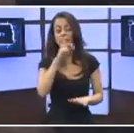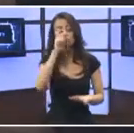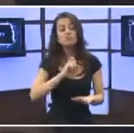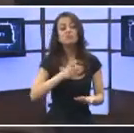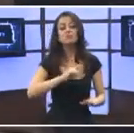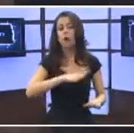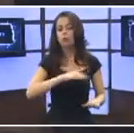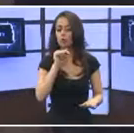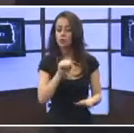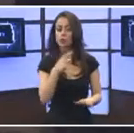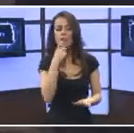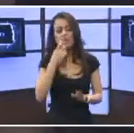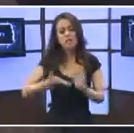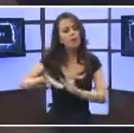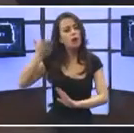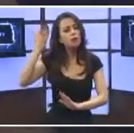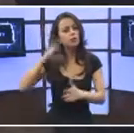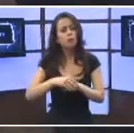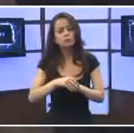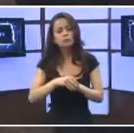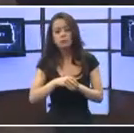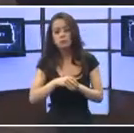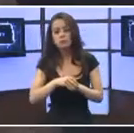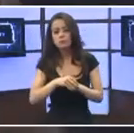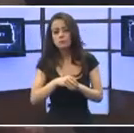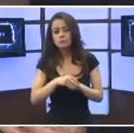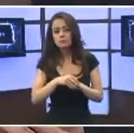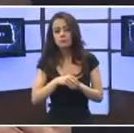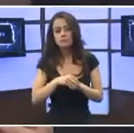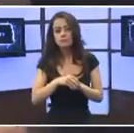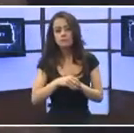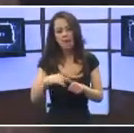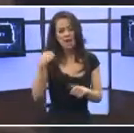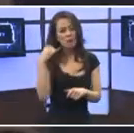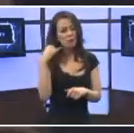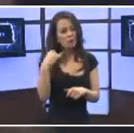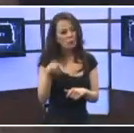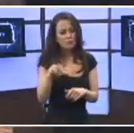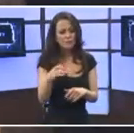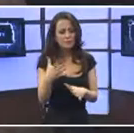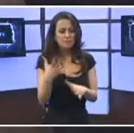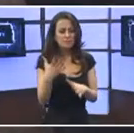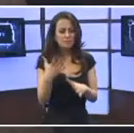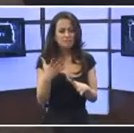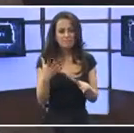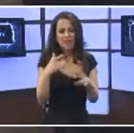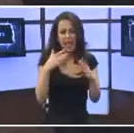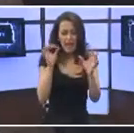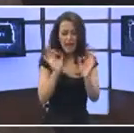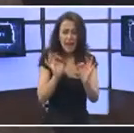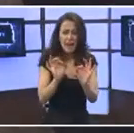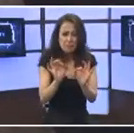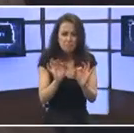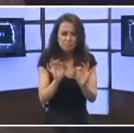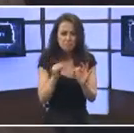şu, yıllarca mafya rolünde, kötü evet. rollerde, dilenci rolünde hep engeller oynatıldı evet. bu ülkede biliyor hala musunuz?